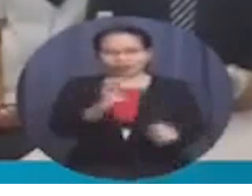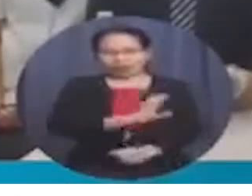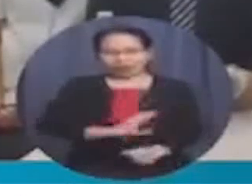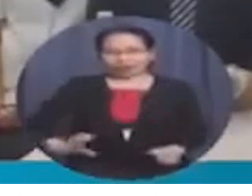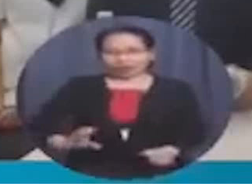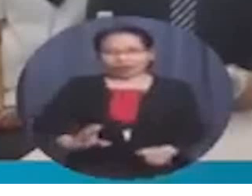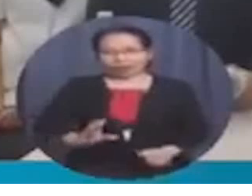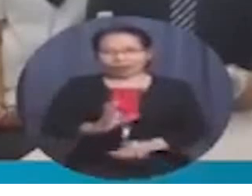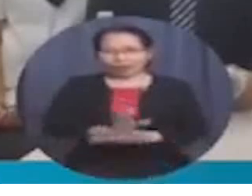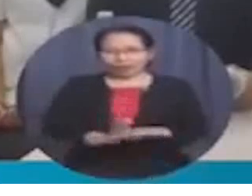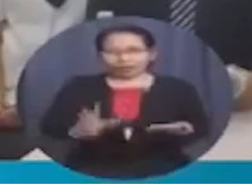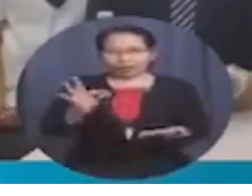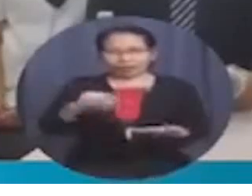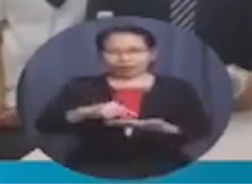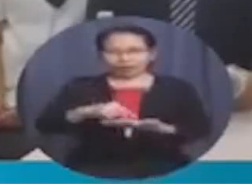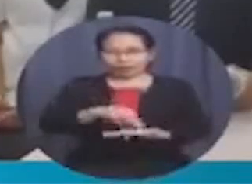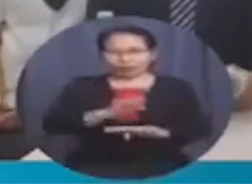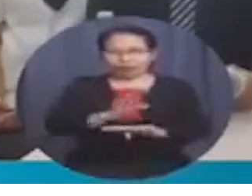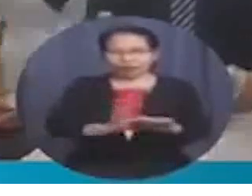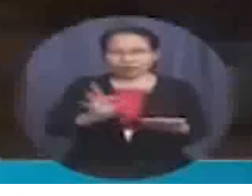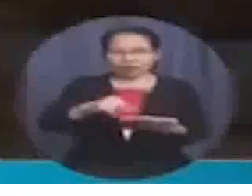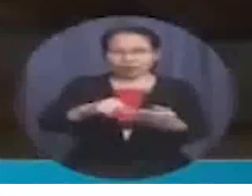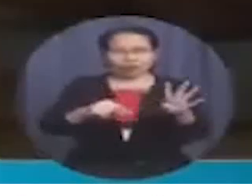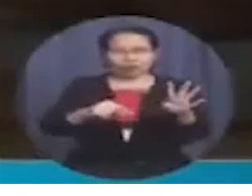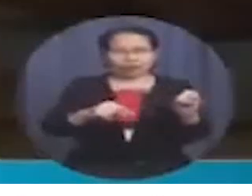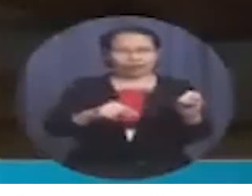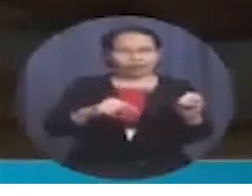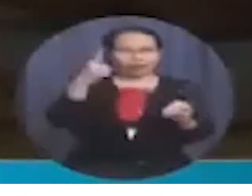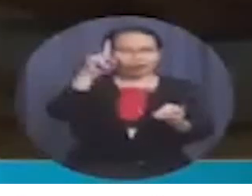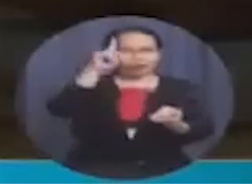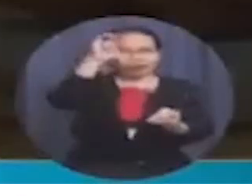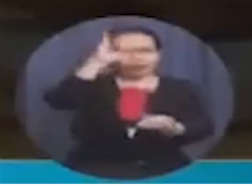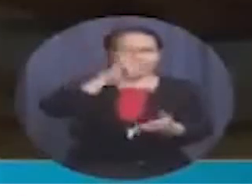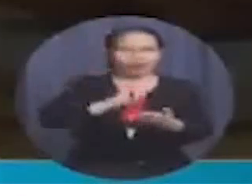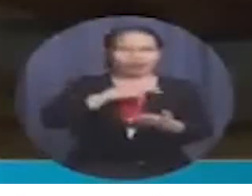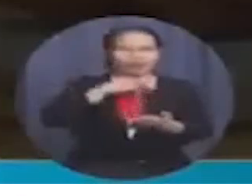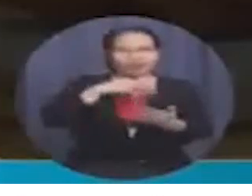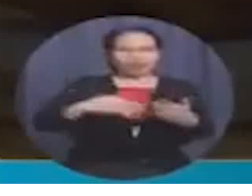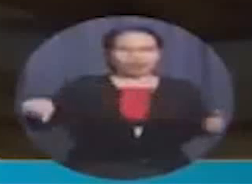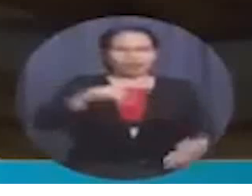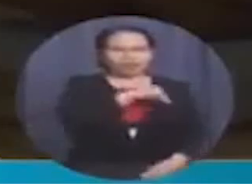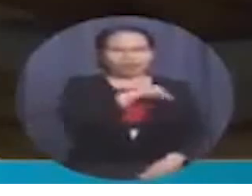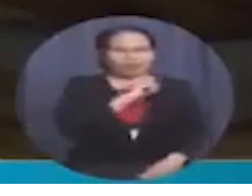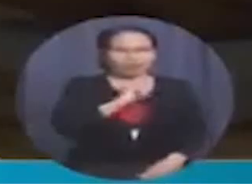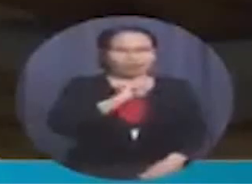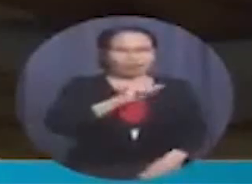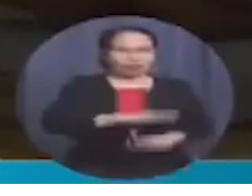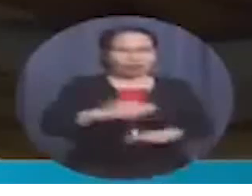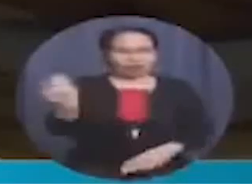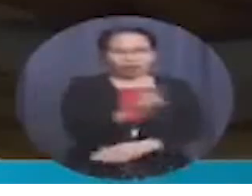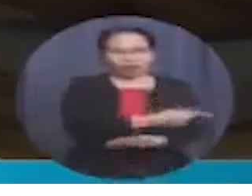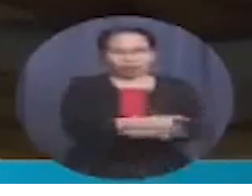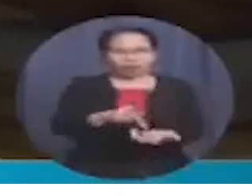9:40 ng Marcos, kapatid na Daniel. Sapagkat ang hindi laban sa atin ay suma